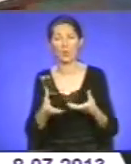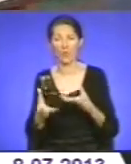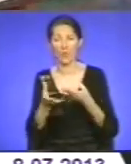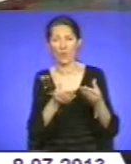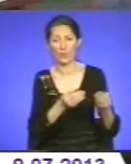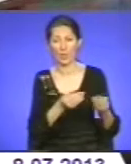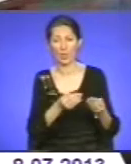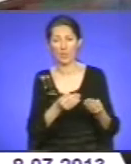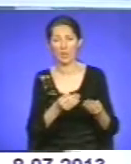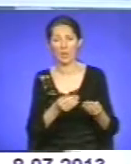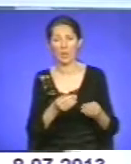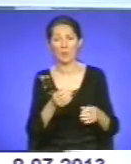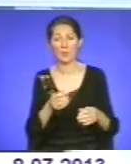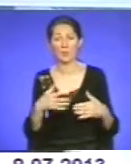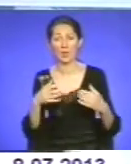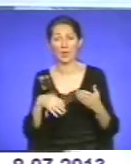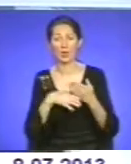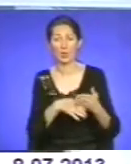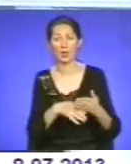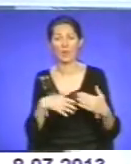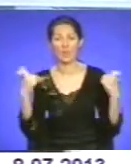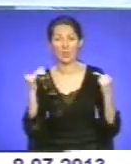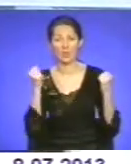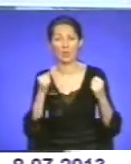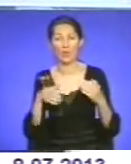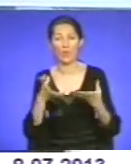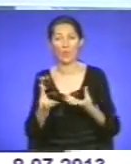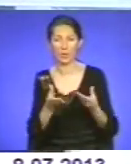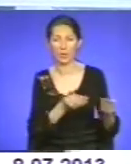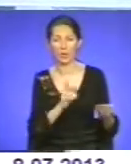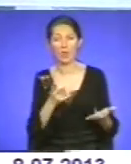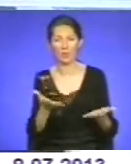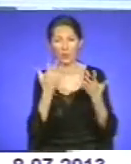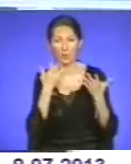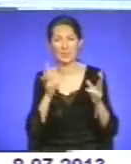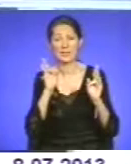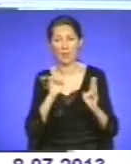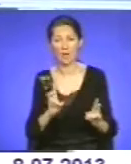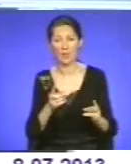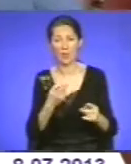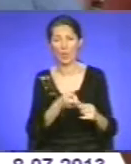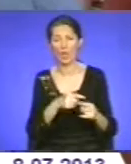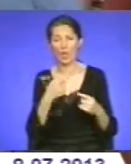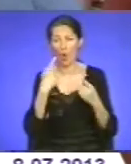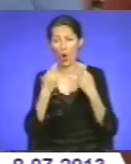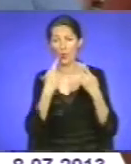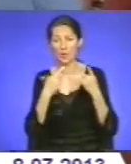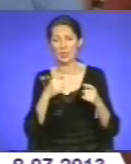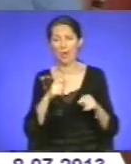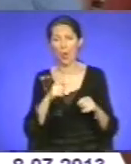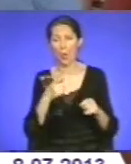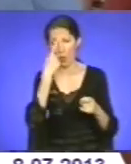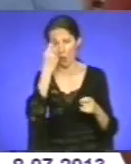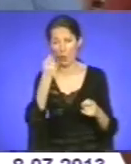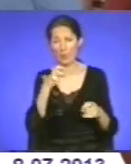та спецзасоби. Як з'ясувалося під час службового розслідування травми, про які йшлося у повідомленні лікаря, порушник отримав